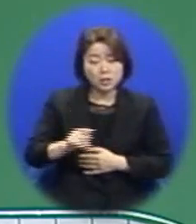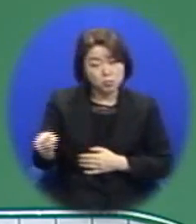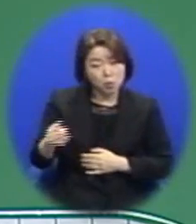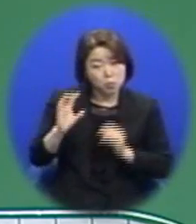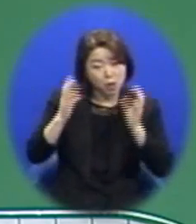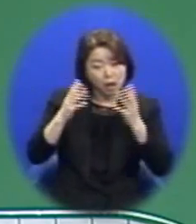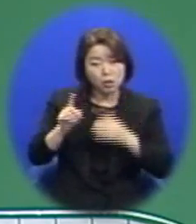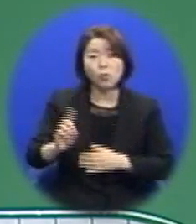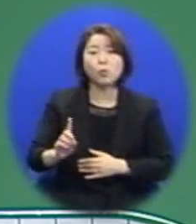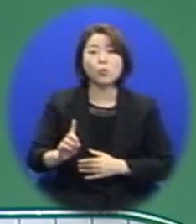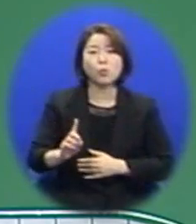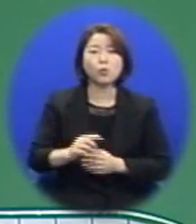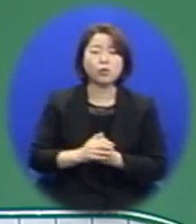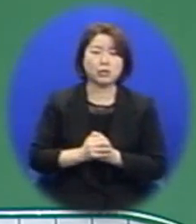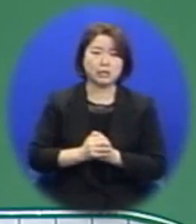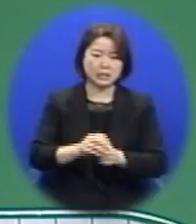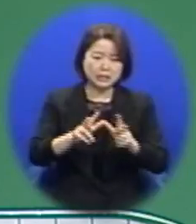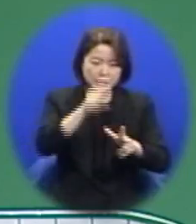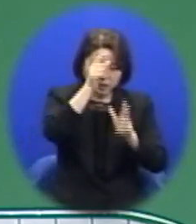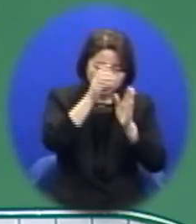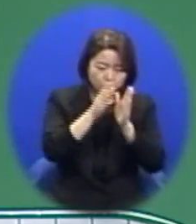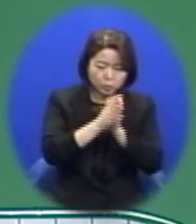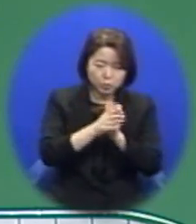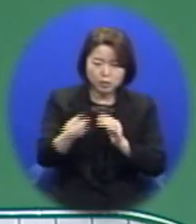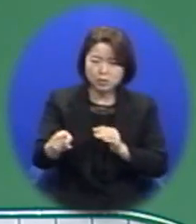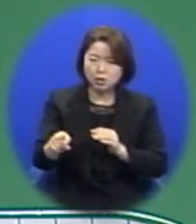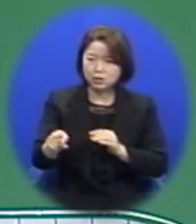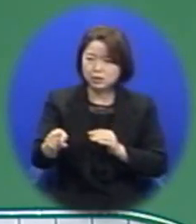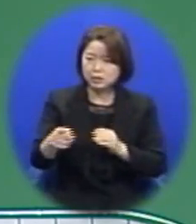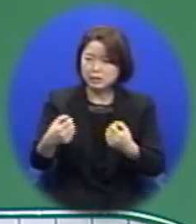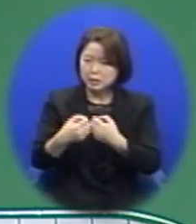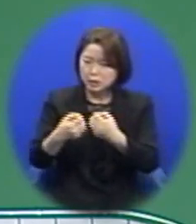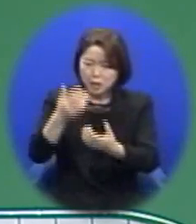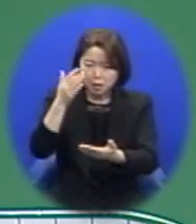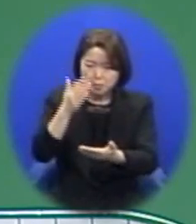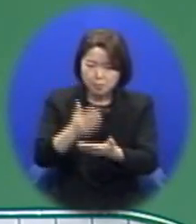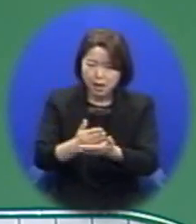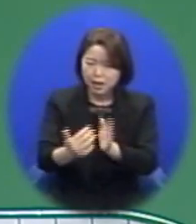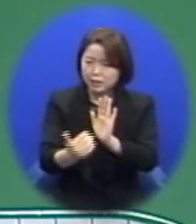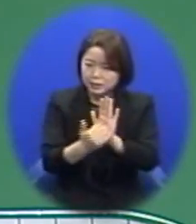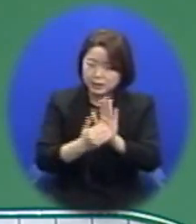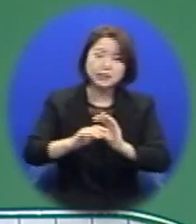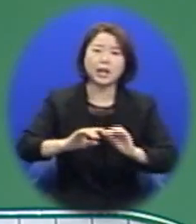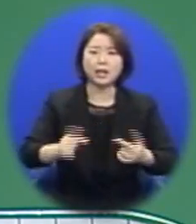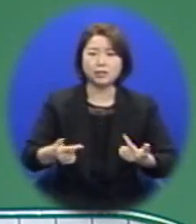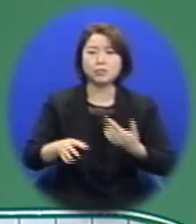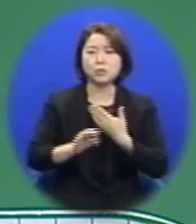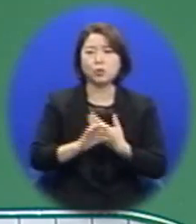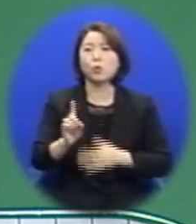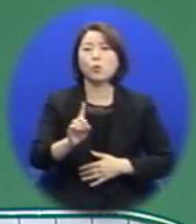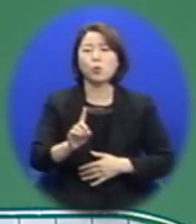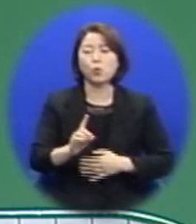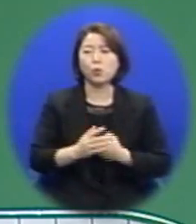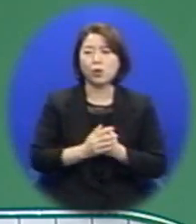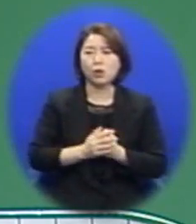지금 기도해서 파국을 막지 않으면, 그러면 파국이 일어나고 난 다음에 기도를 해야 된다는 거예요.